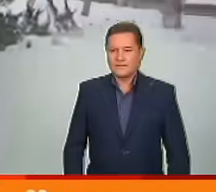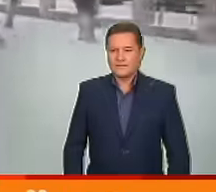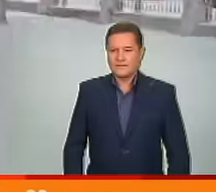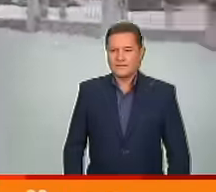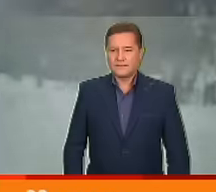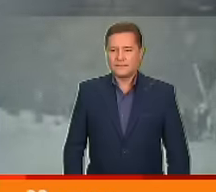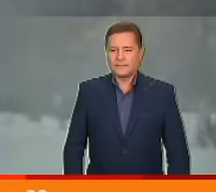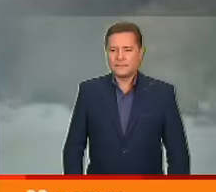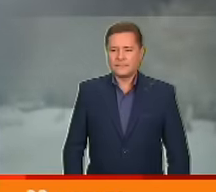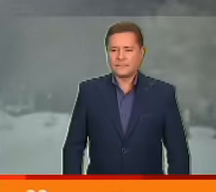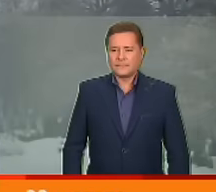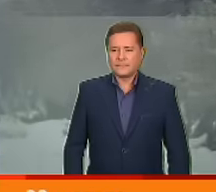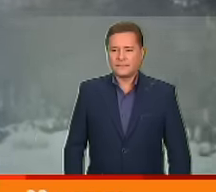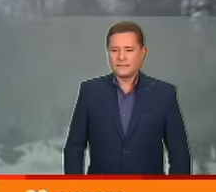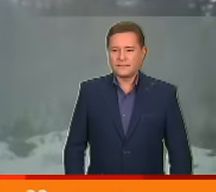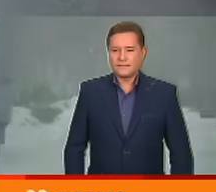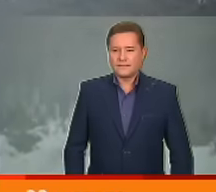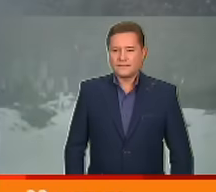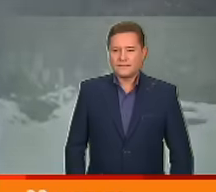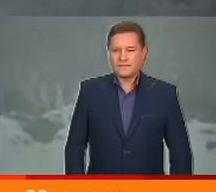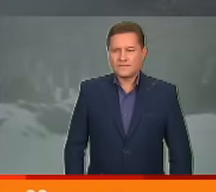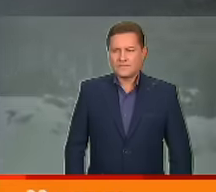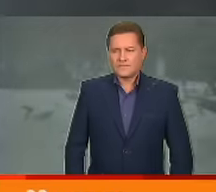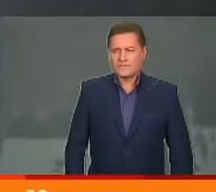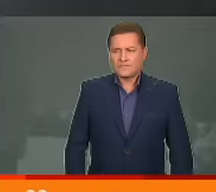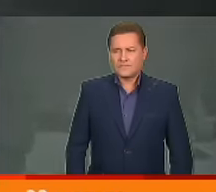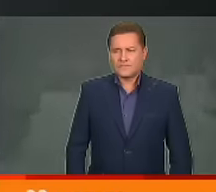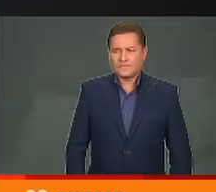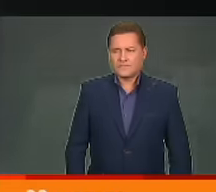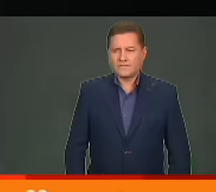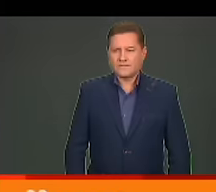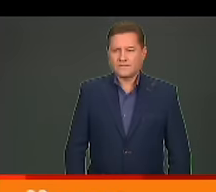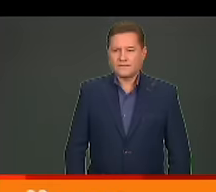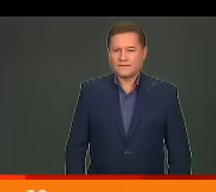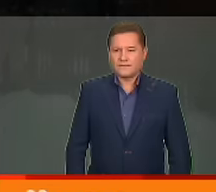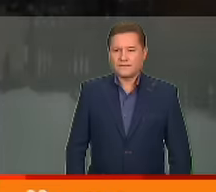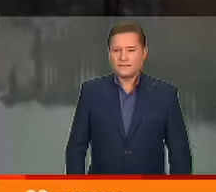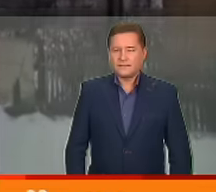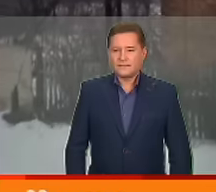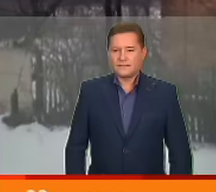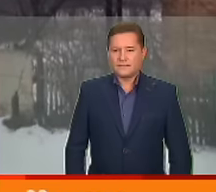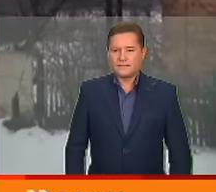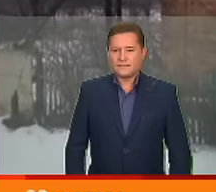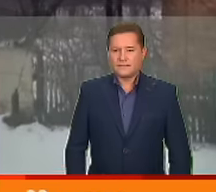можу достати. Віру, зайчику, Віру, котику, там третя жолик.